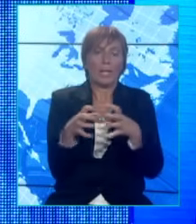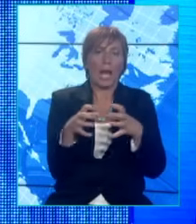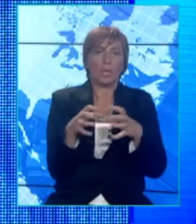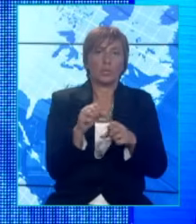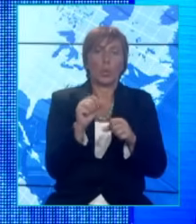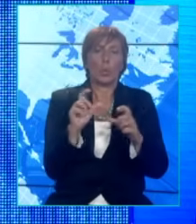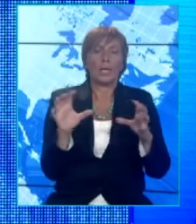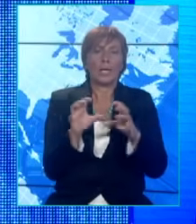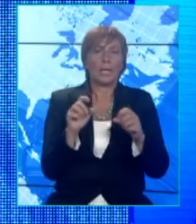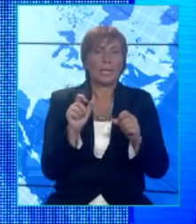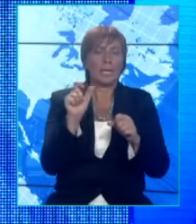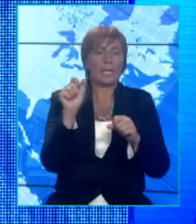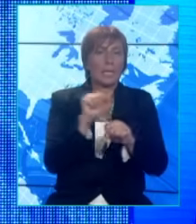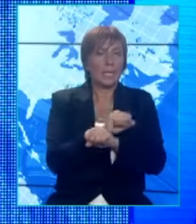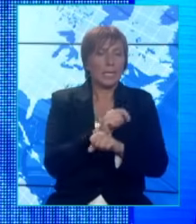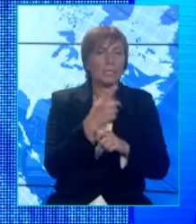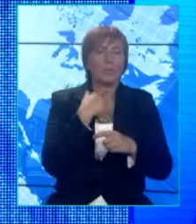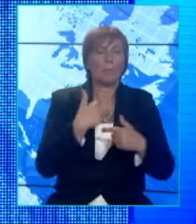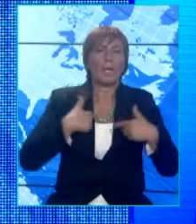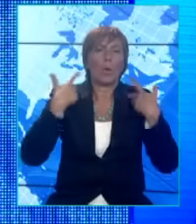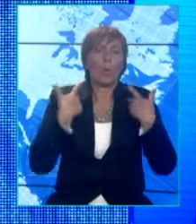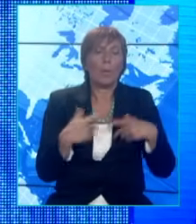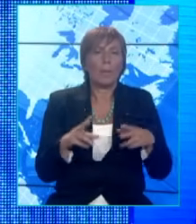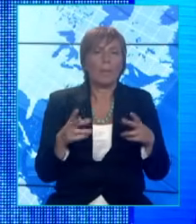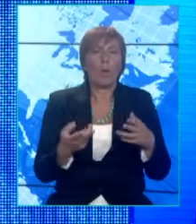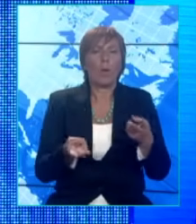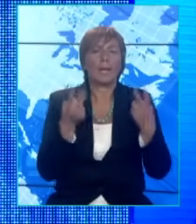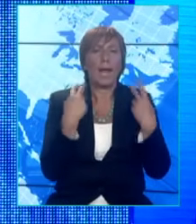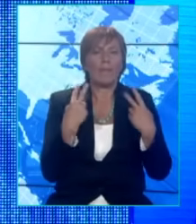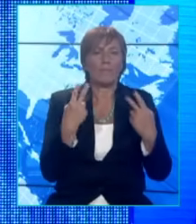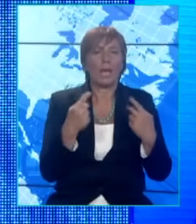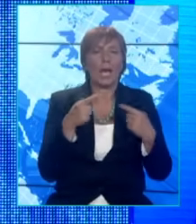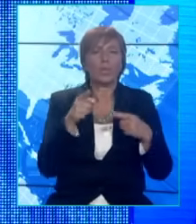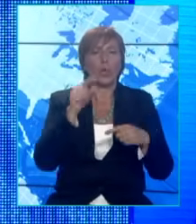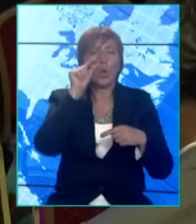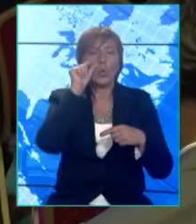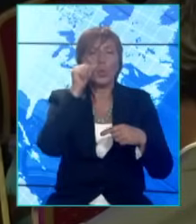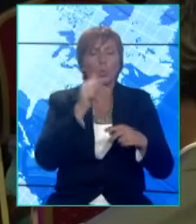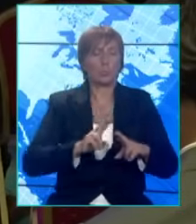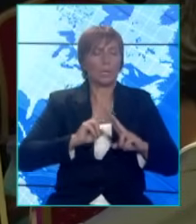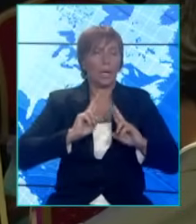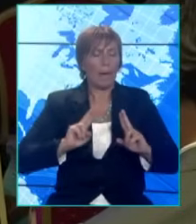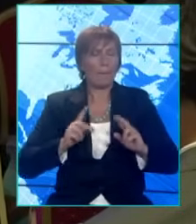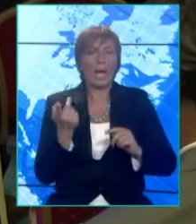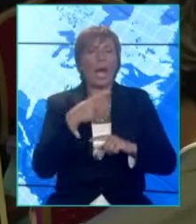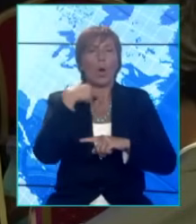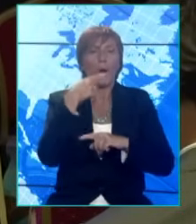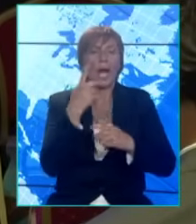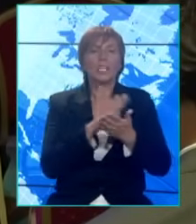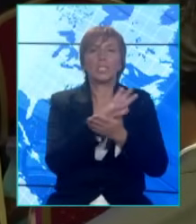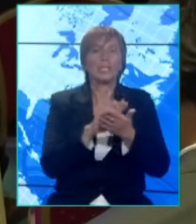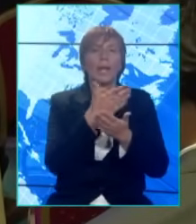svakodnevnicu zbog koje gubimo najvrijednije, a to je naš ljudski kapital. Jer kako ističe, dijalog